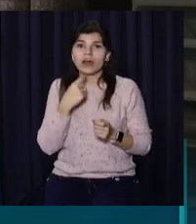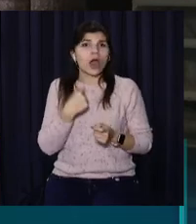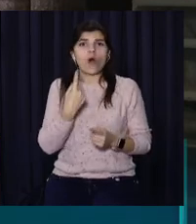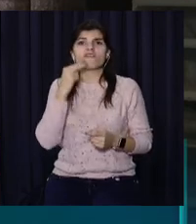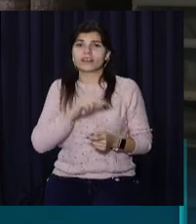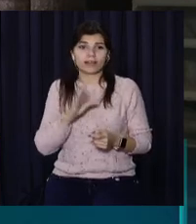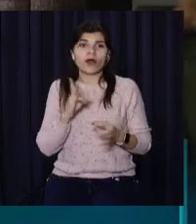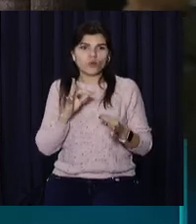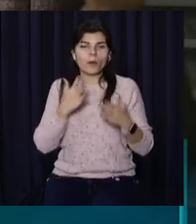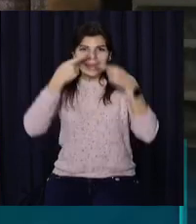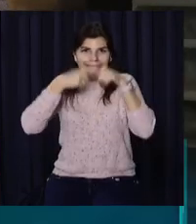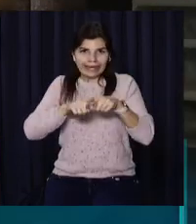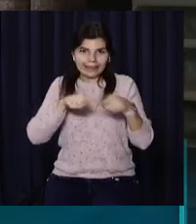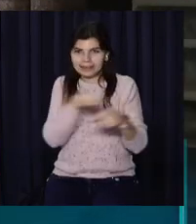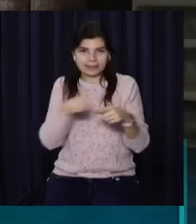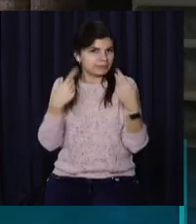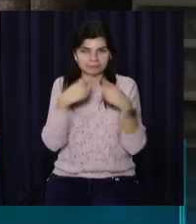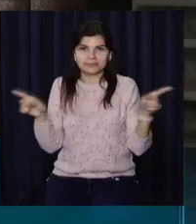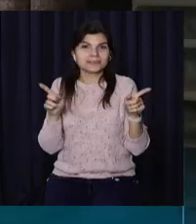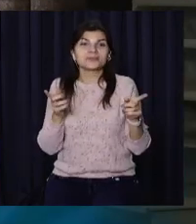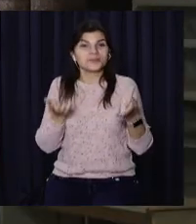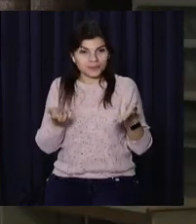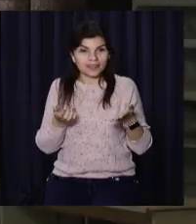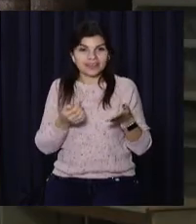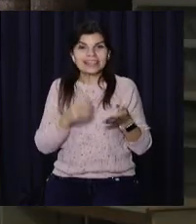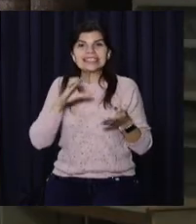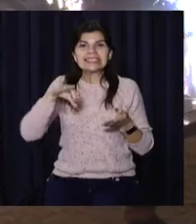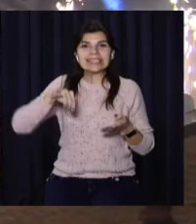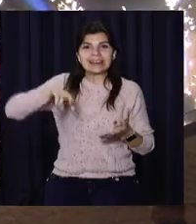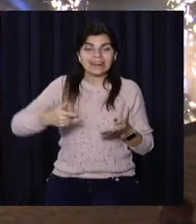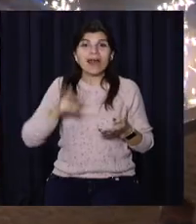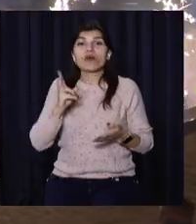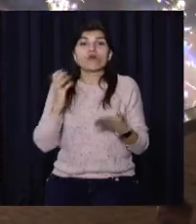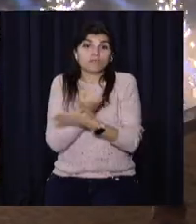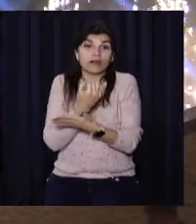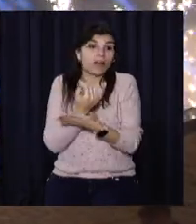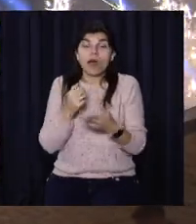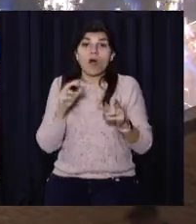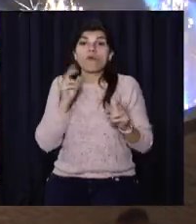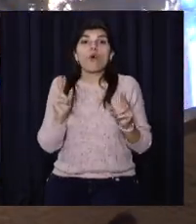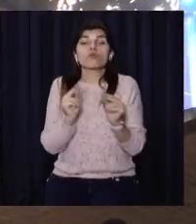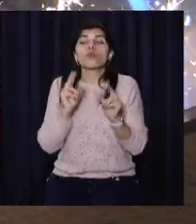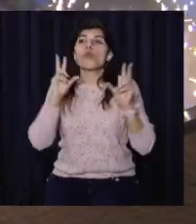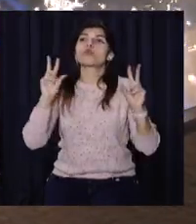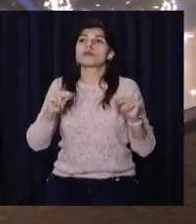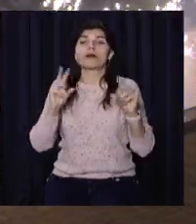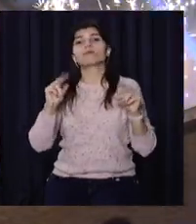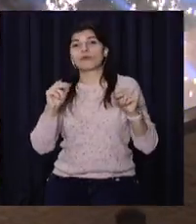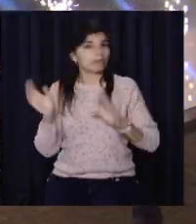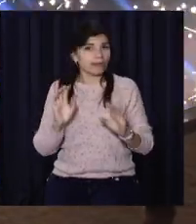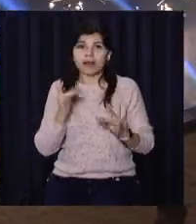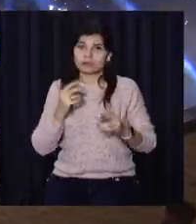Ну, хто краще був готовий, той і виграв. Удача не приходить просто так. Яскраве спортивне видовище сподобалося